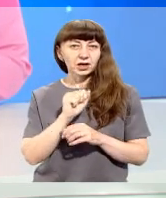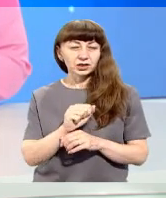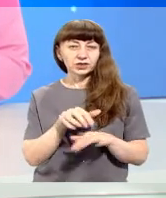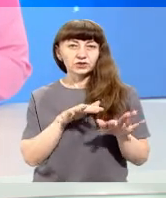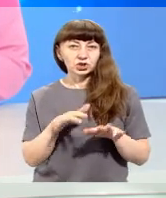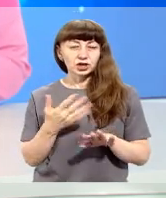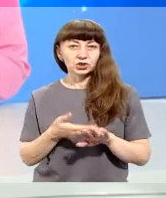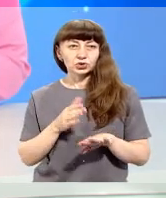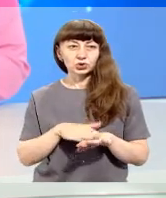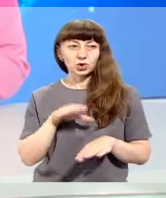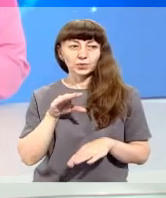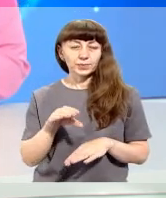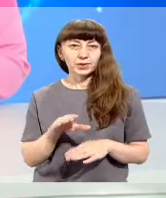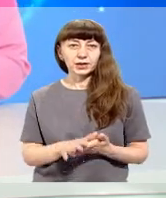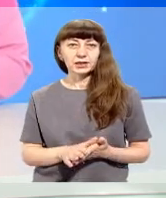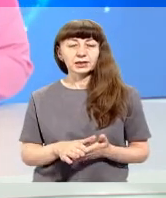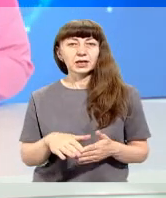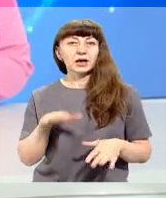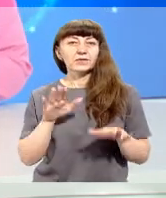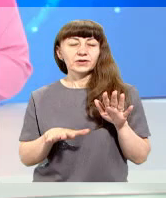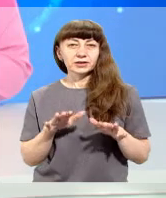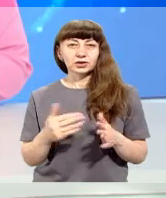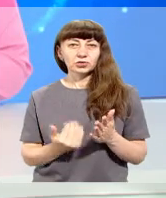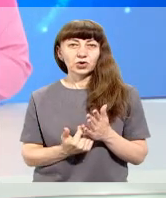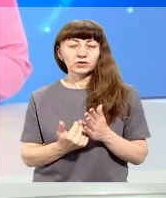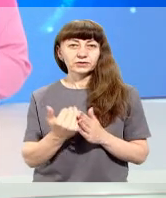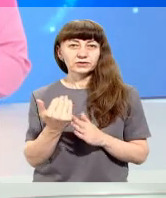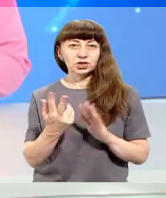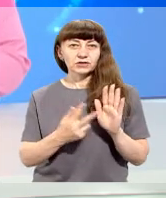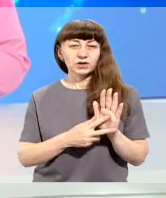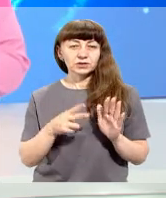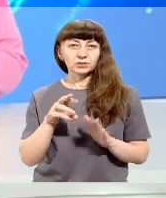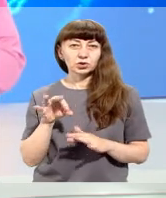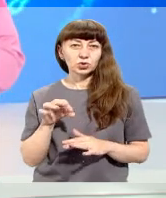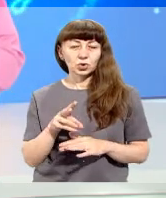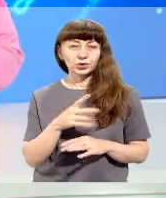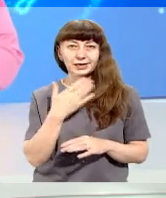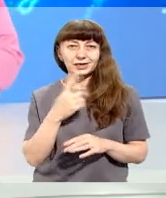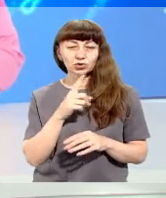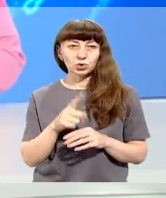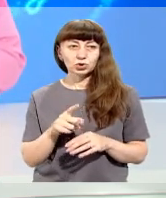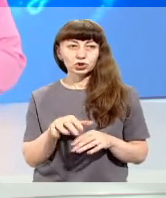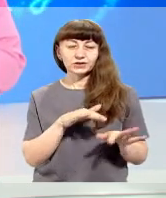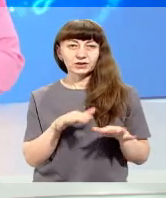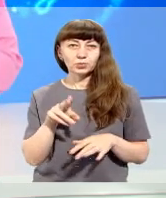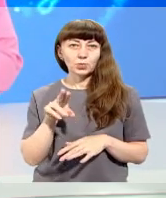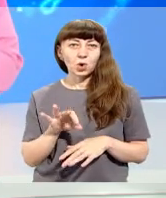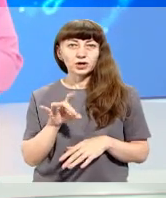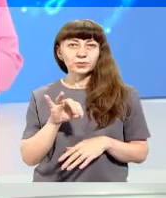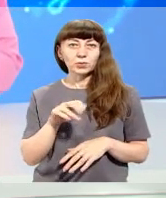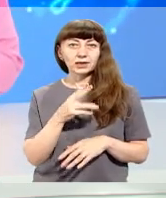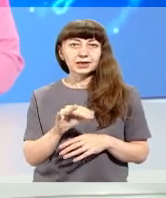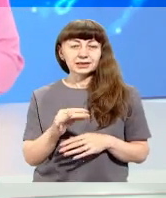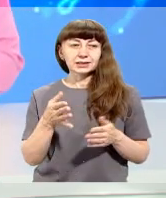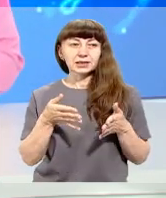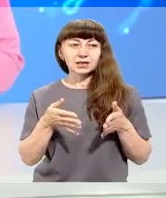большегрузных автомобилей. По закону, транспорт, масса которого превышает более 8 тонн, не должен передвигаться по республиканской трассе. Несмотря на